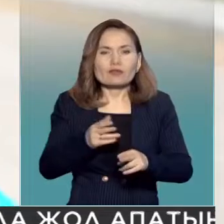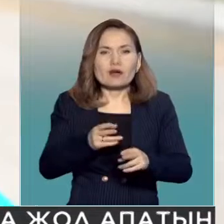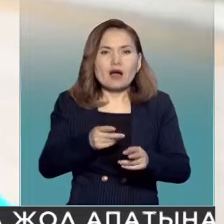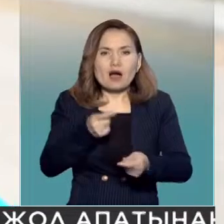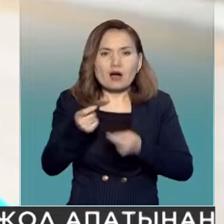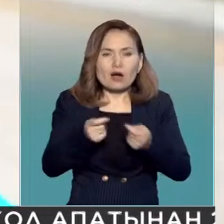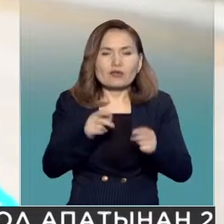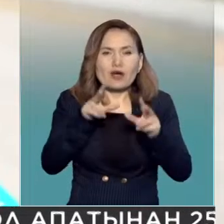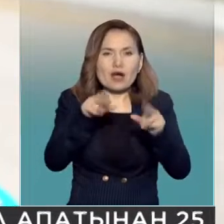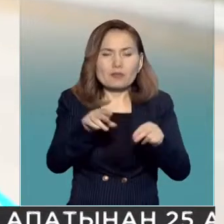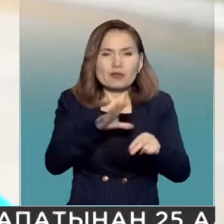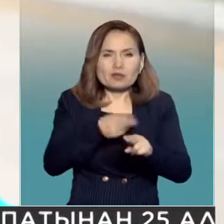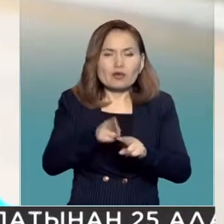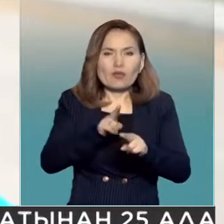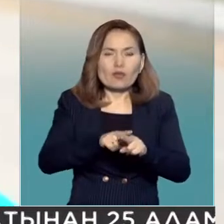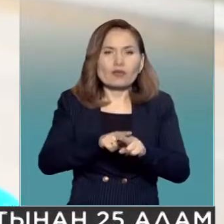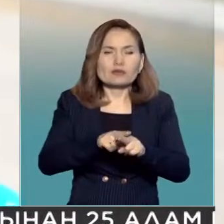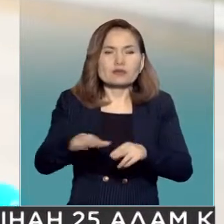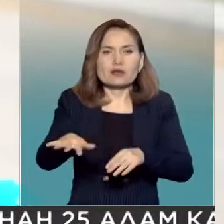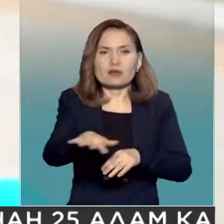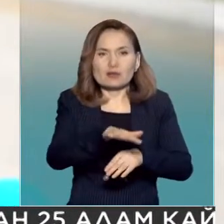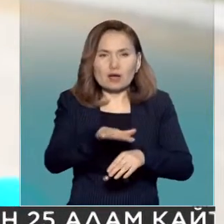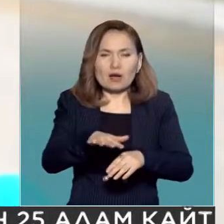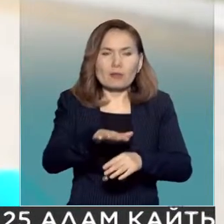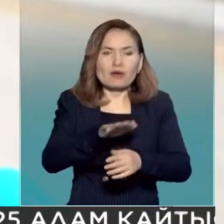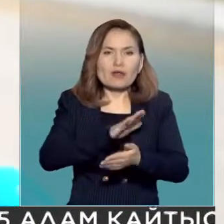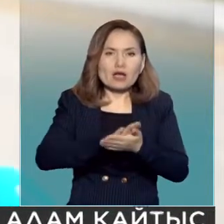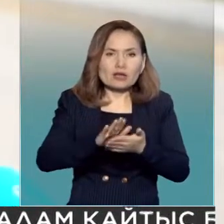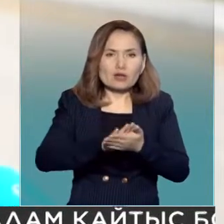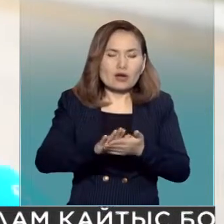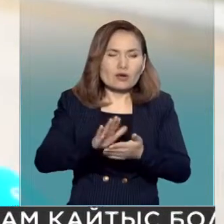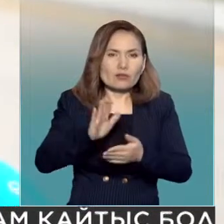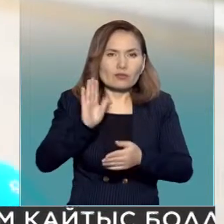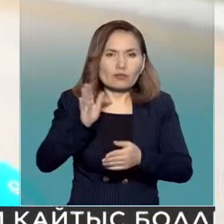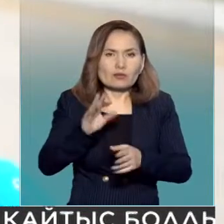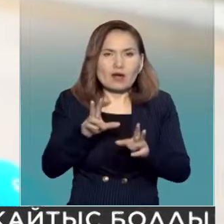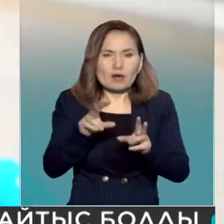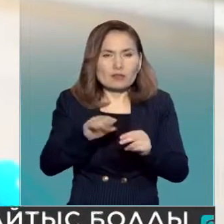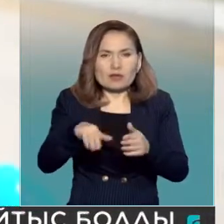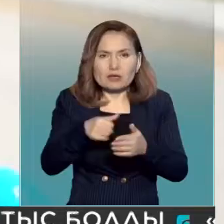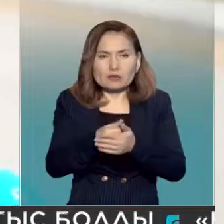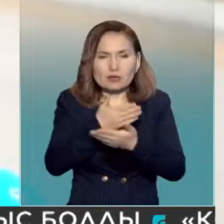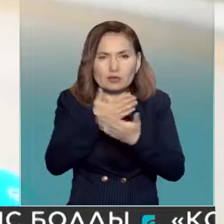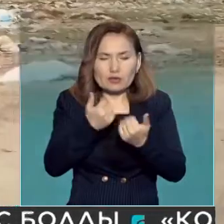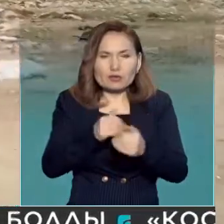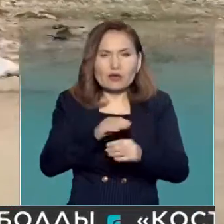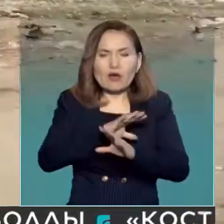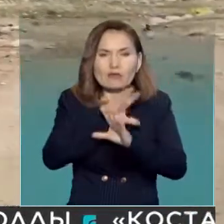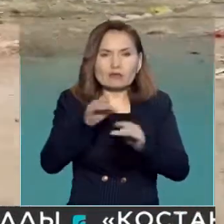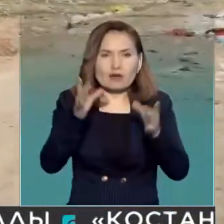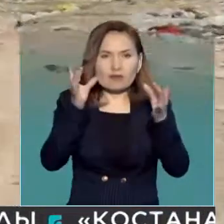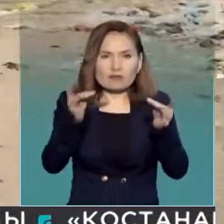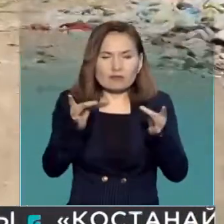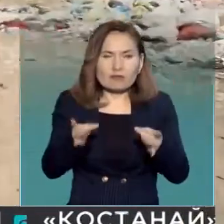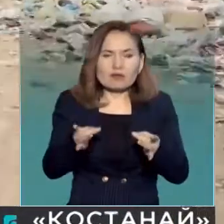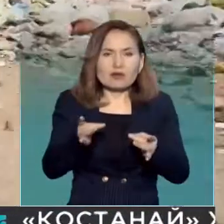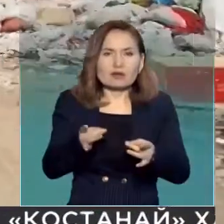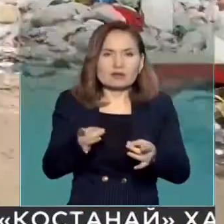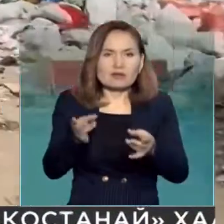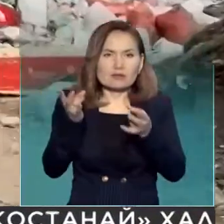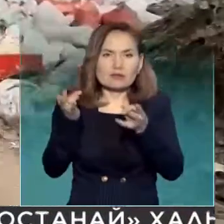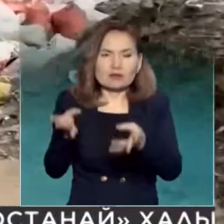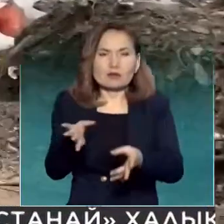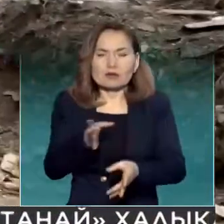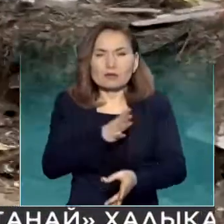шықпайды, өңдейтіні болады деген ешнәрсе жоқ. Қазір барып түсіріп көріп келдіңдер ғой. Бәрі шығып жатыр сыртқа. Полигон 2018